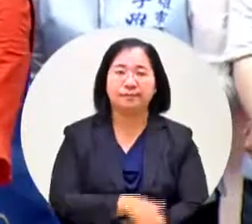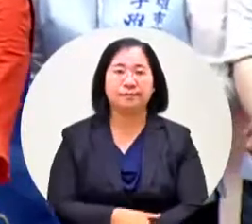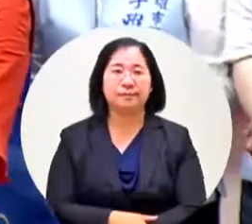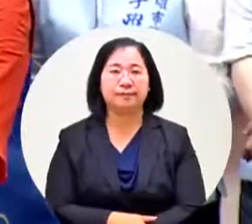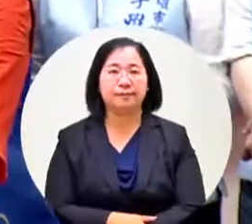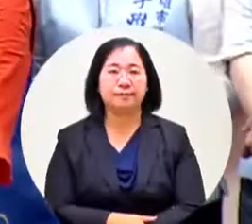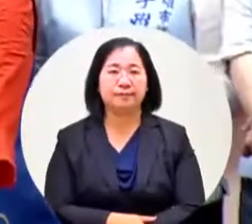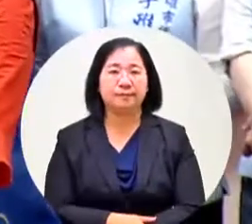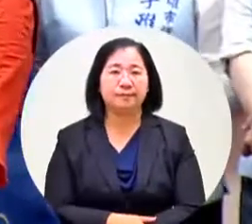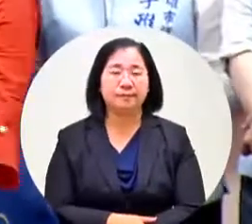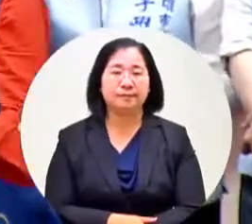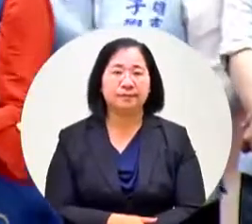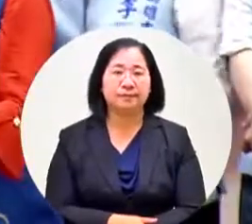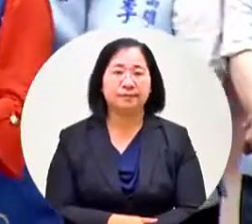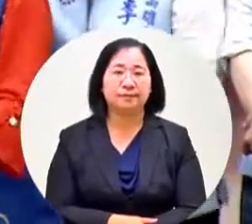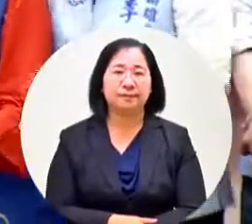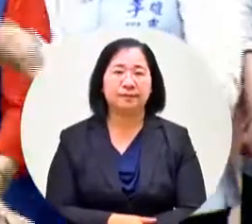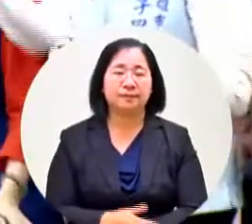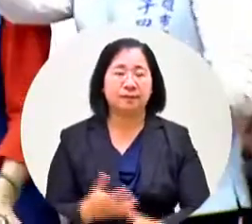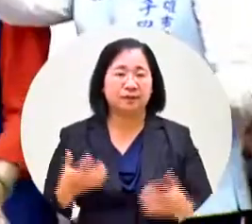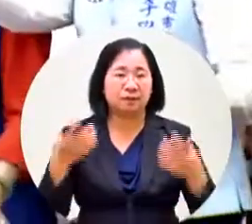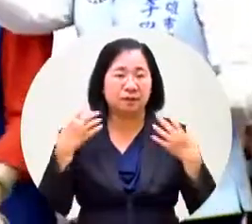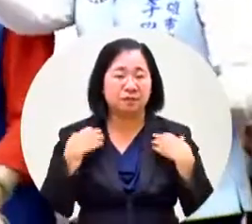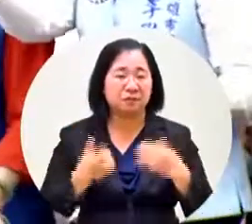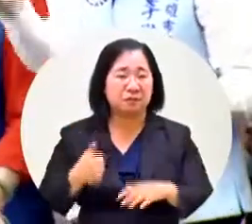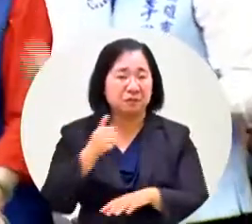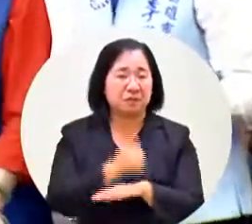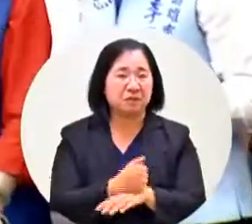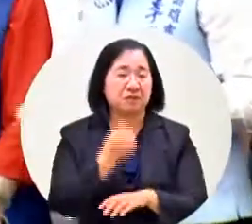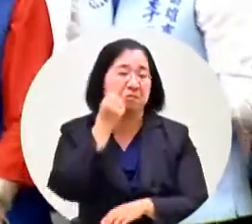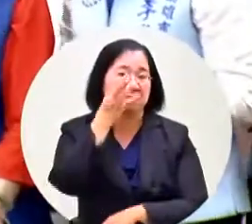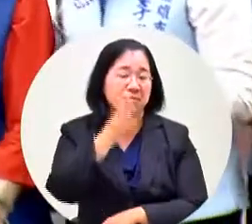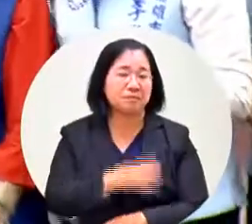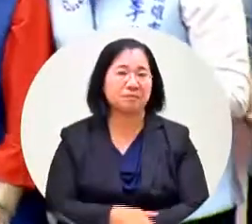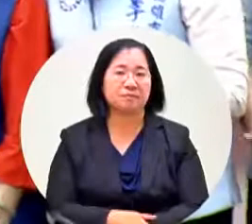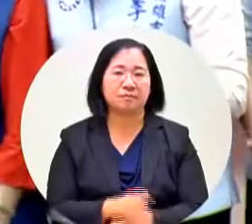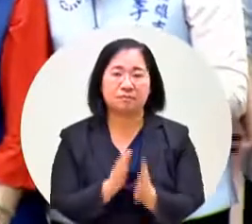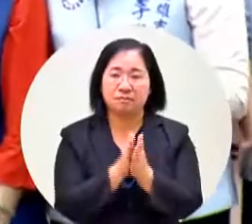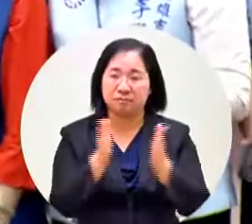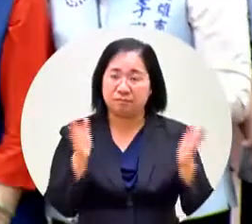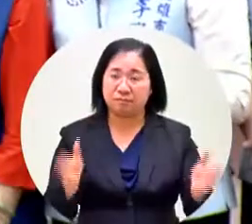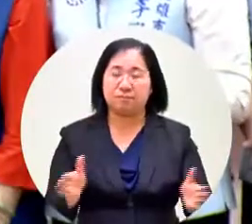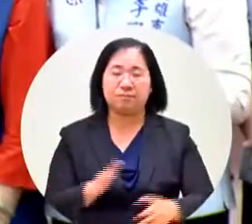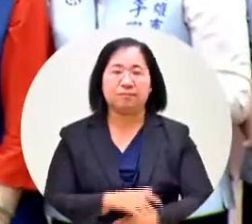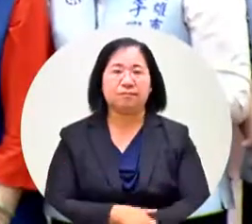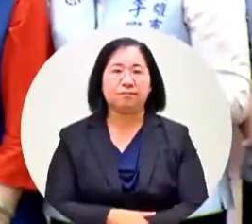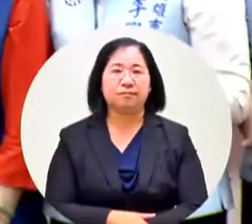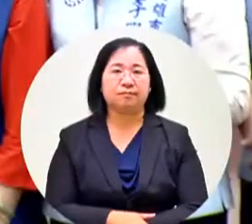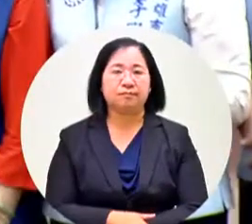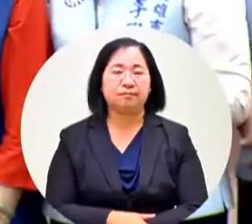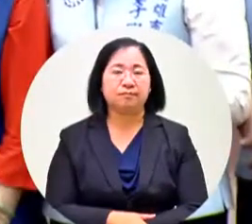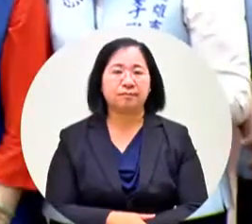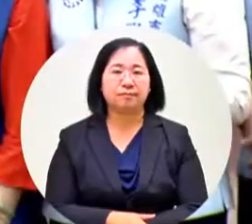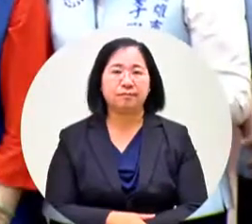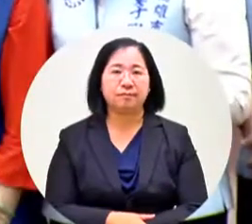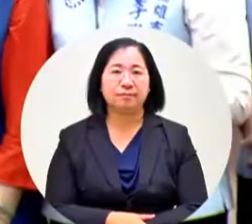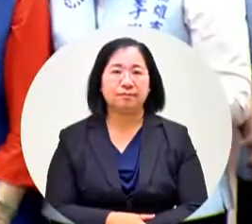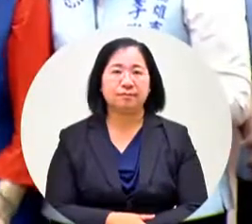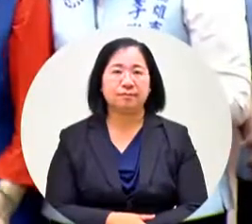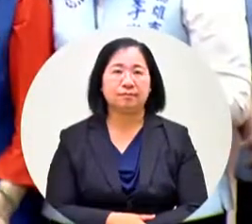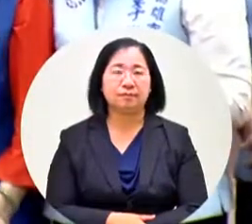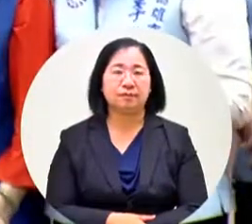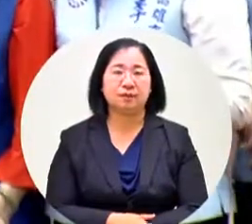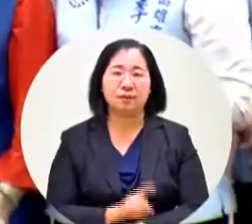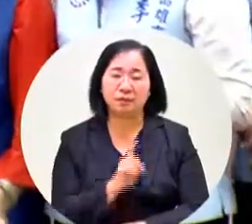市长，这个你担任市长大概四个月，这段时间来哈，我